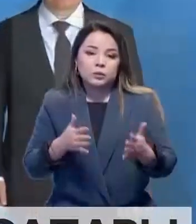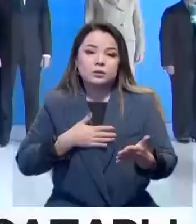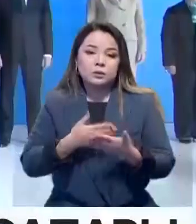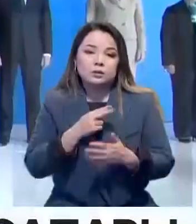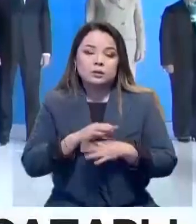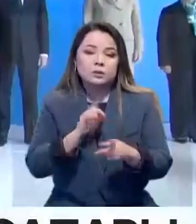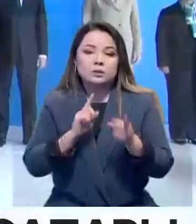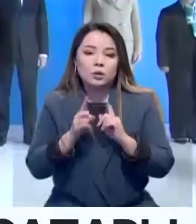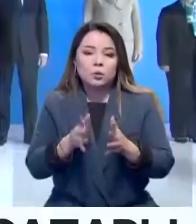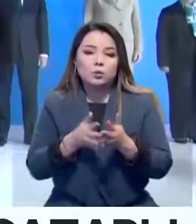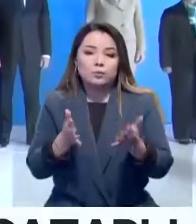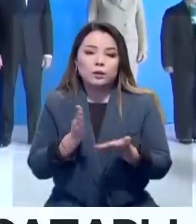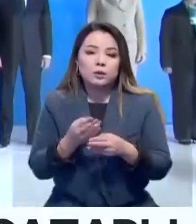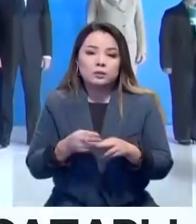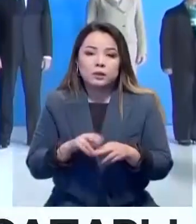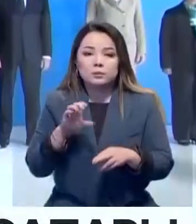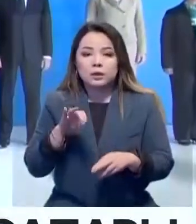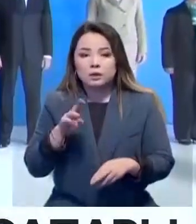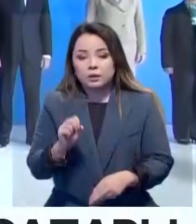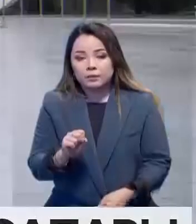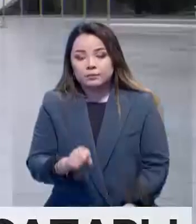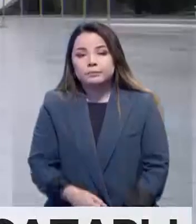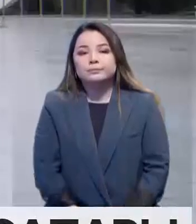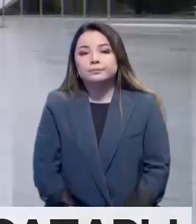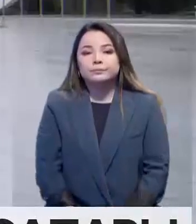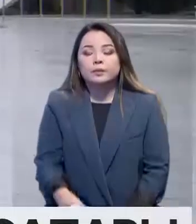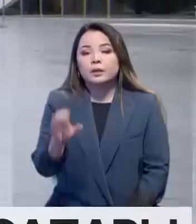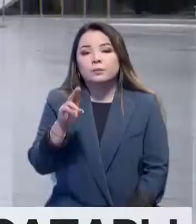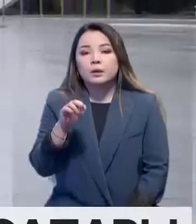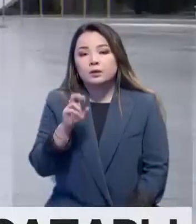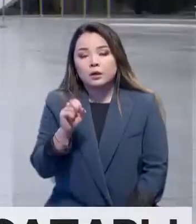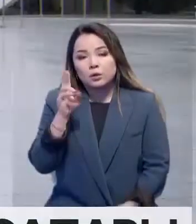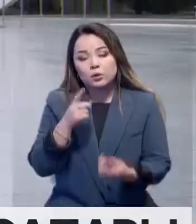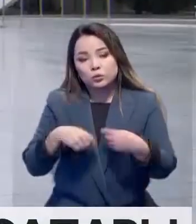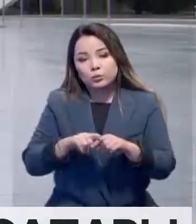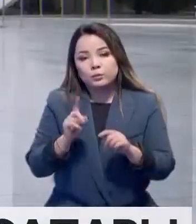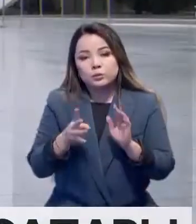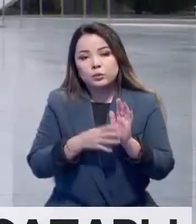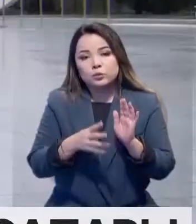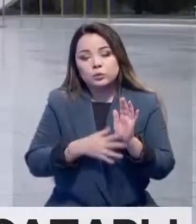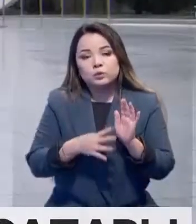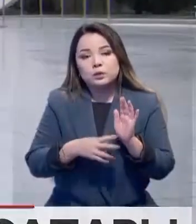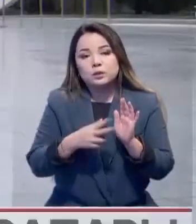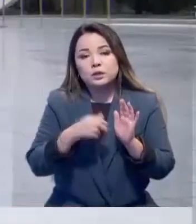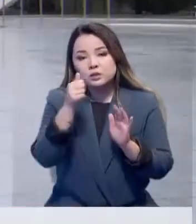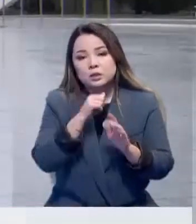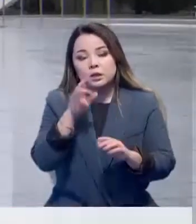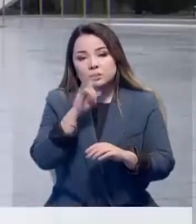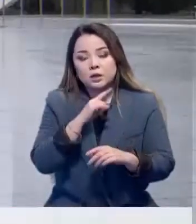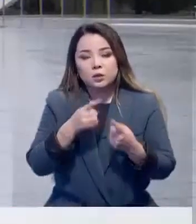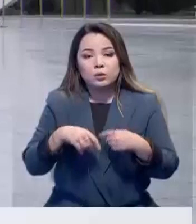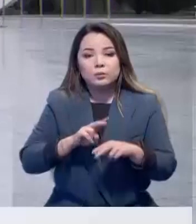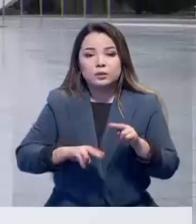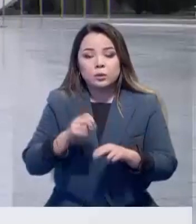болатын жиындар да көп. Солардың бірі осы СПЕКА. Жалпы СПЕКА ұйымы 1998 жылы Қазақстанның бастамасымен құрылған.